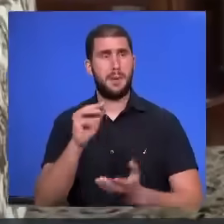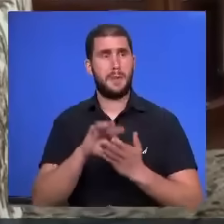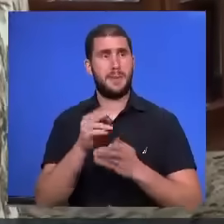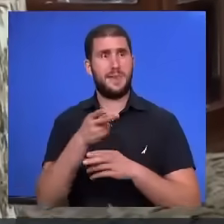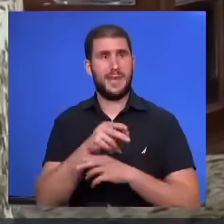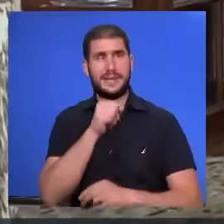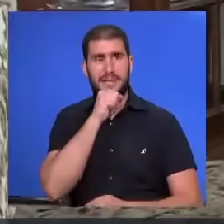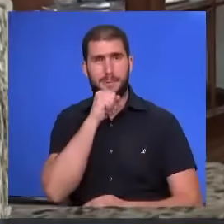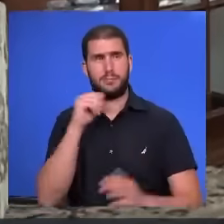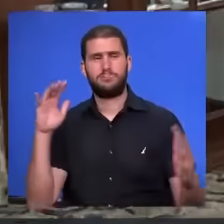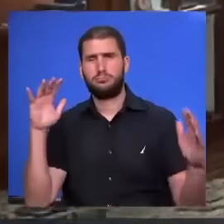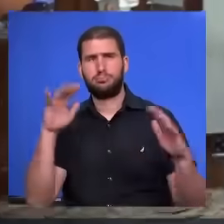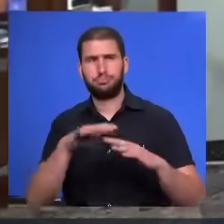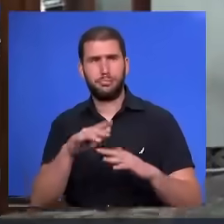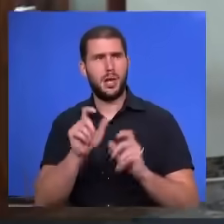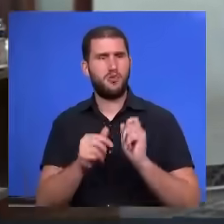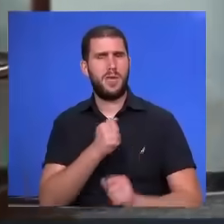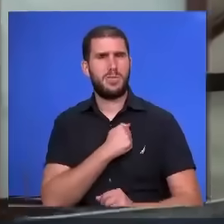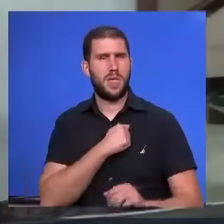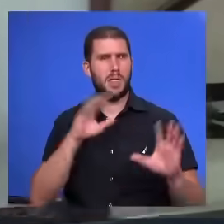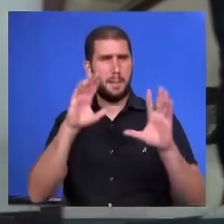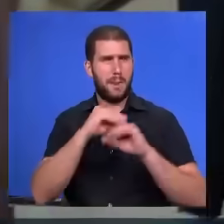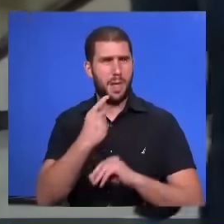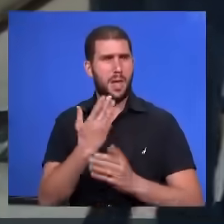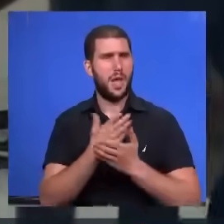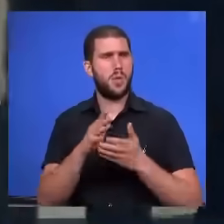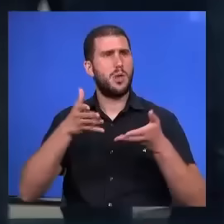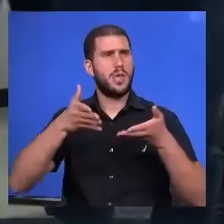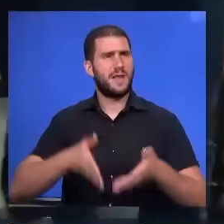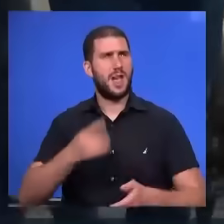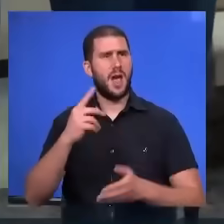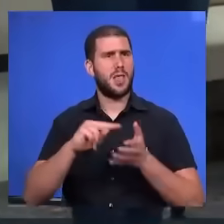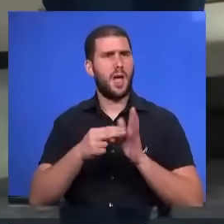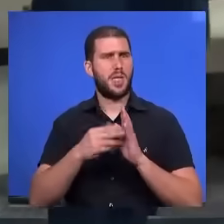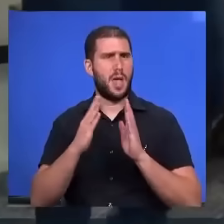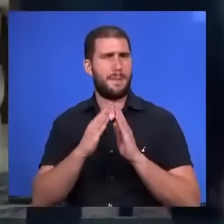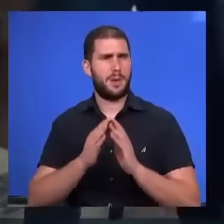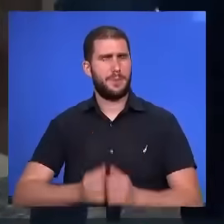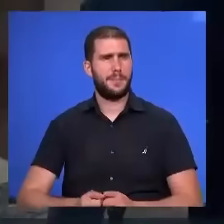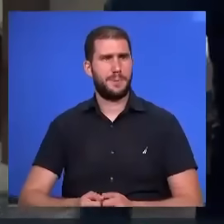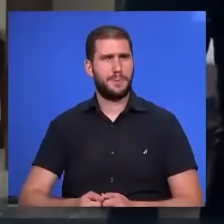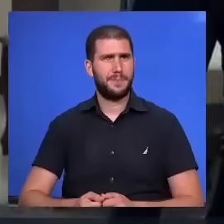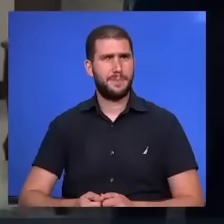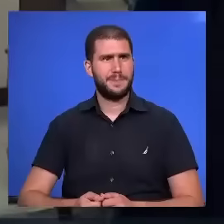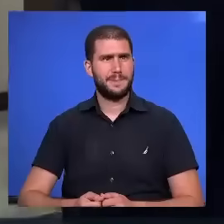שמשטר השר התעסקו כל אנשי הדת בלילה, החליטו שיקבר באחד החדרים של הבית.